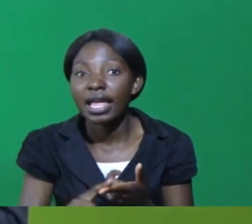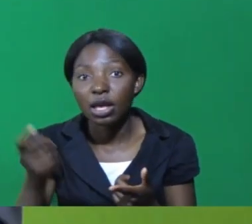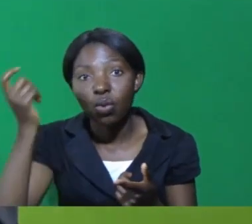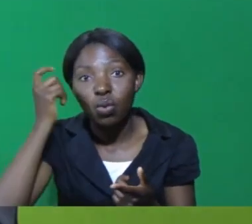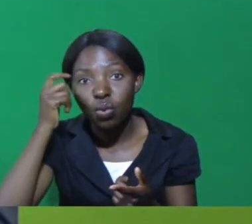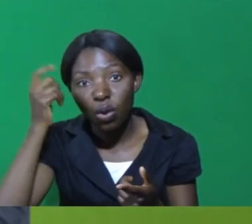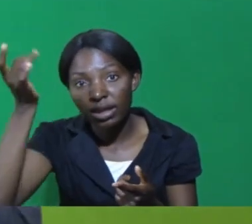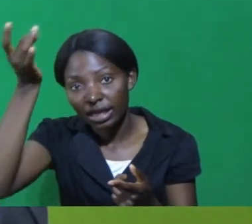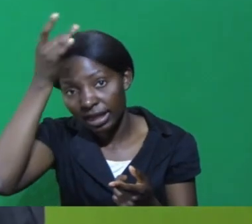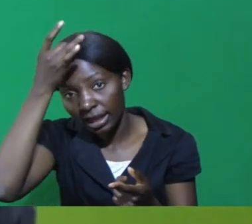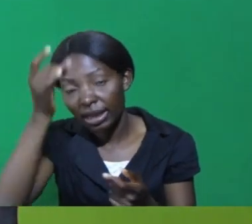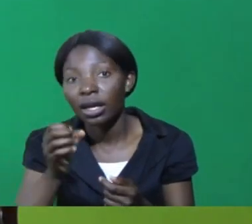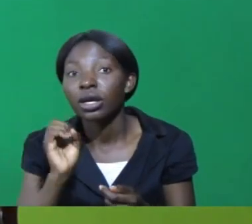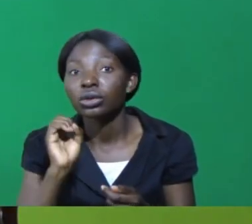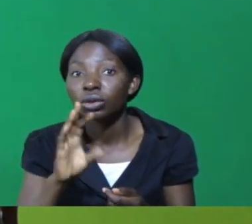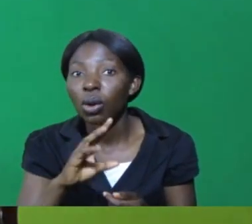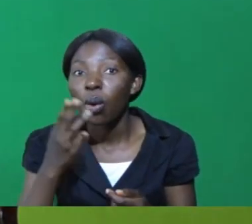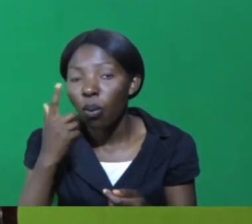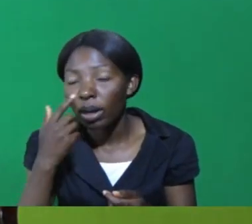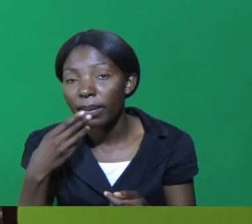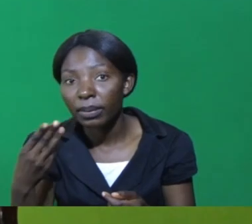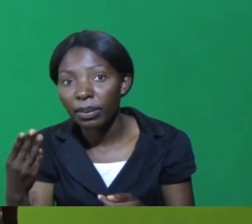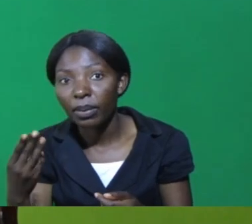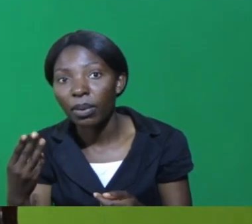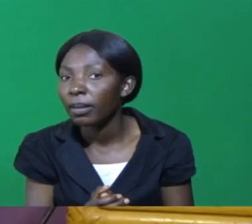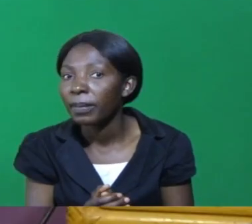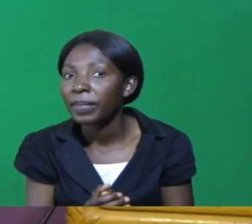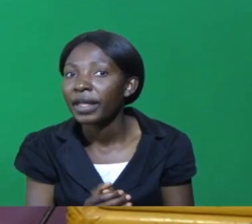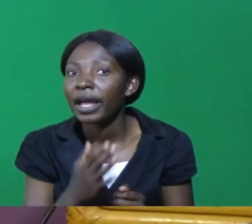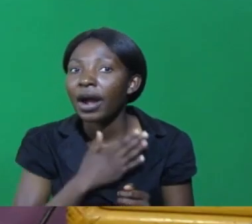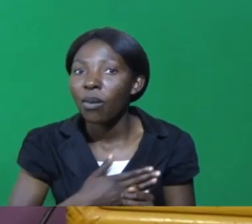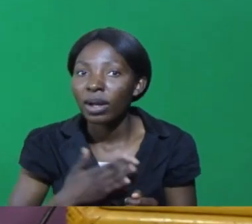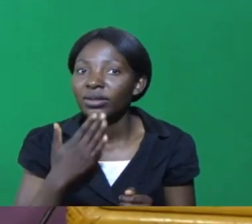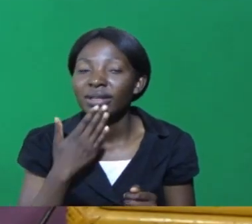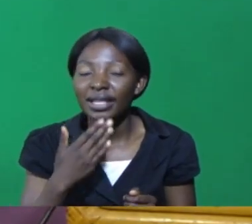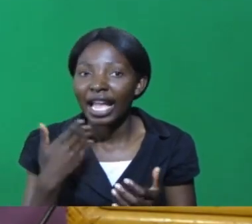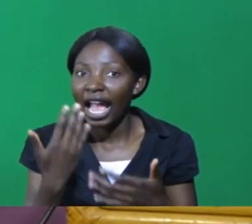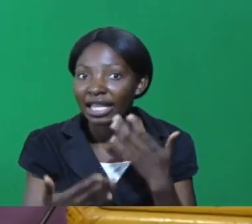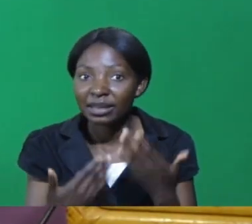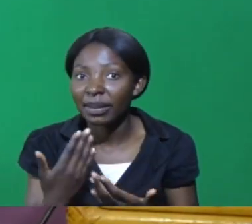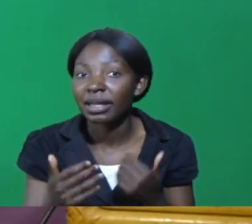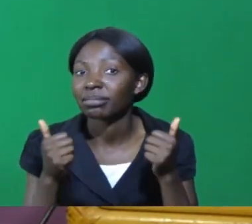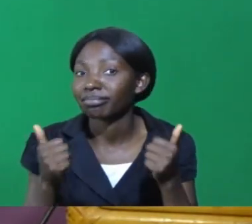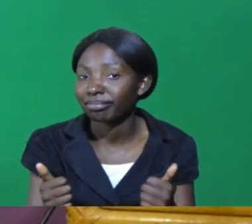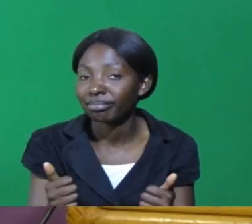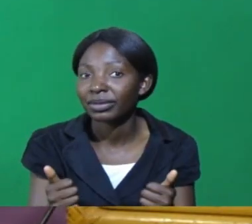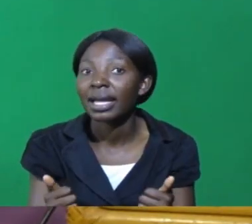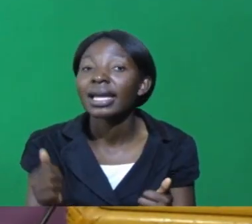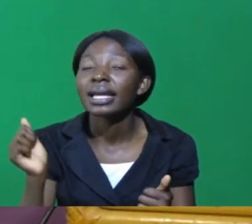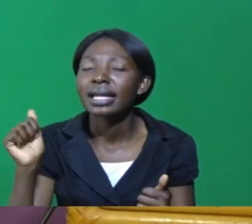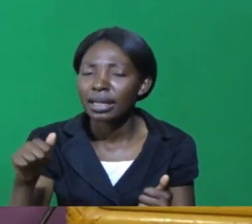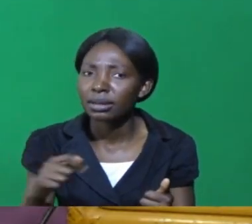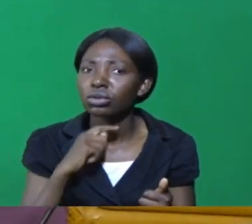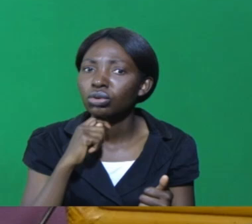zvinonyatsoiswa zvekuti vanhu vakatarisa vanobvaona kuti ndeuyo. Noda kutenda matsanangura zvakanaka ipapo mufundisi.